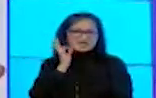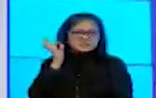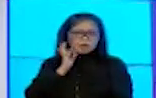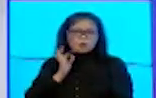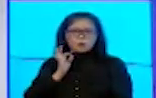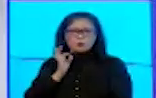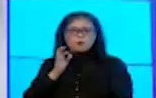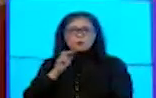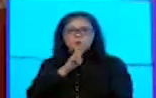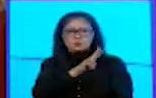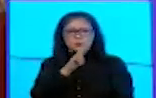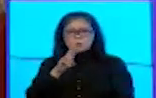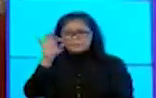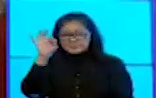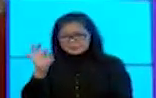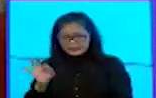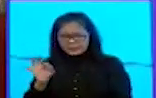sebelum varian Delta.